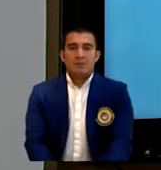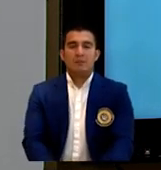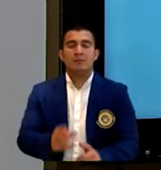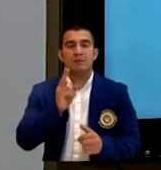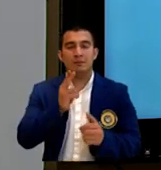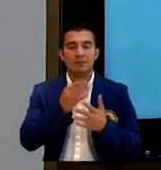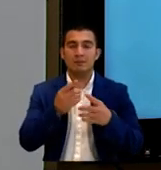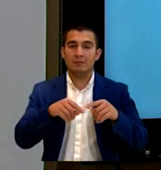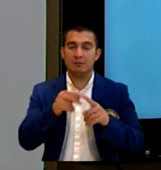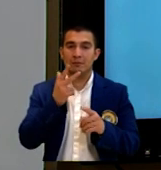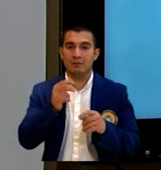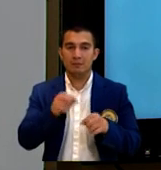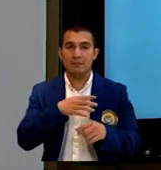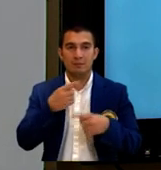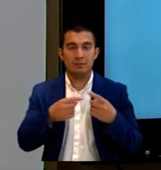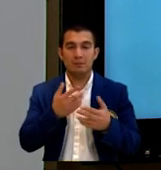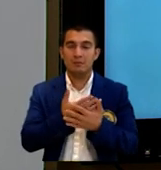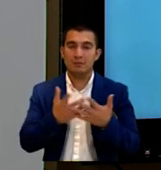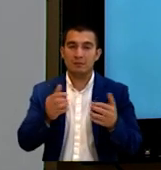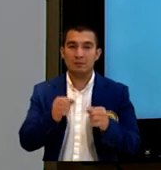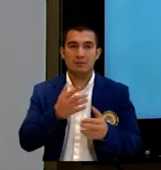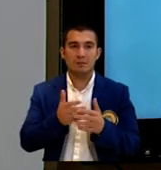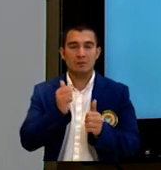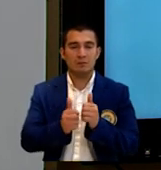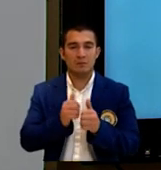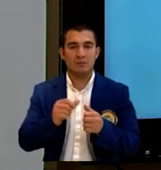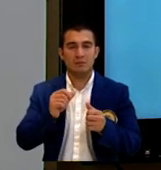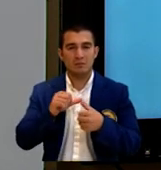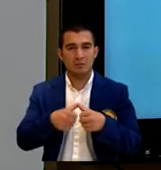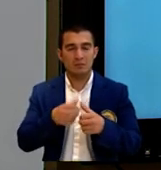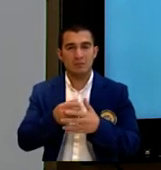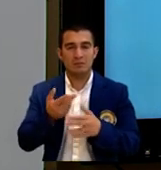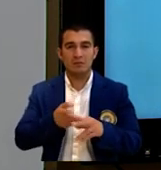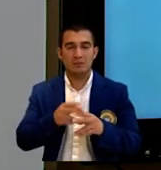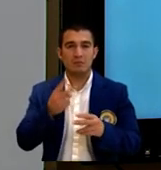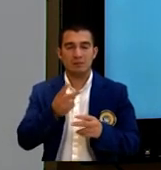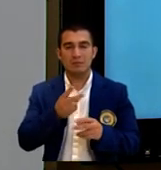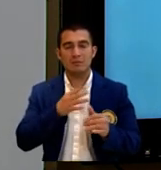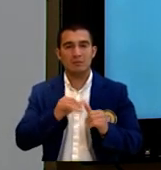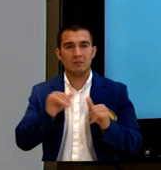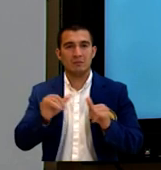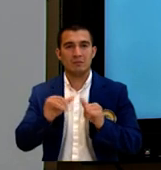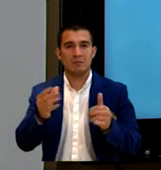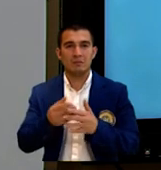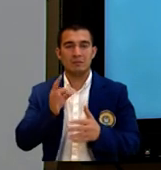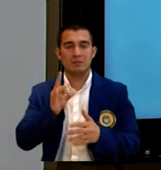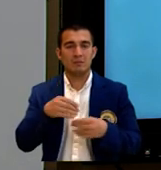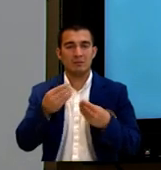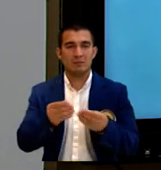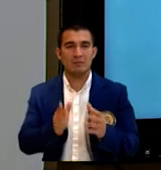doimiysi o'zgarmas kattalik, n Avogadro doimiysi o'zgarmas kattalik, ikkalasining ko'paytmasi R ni